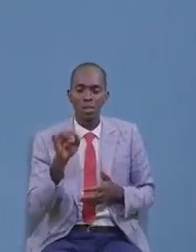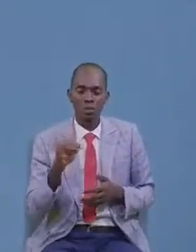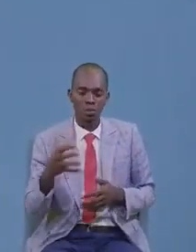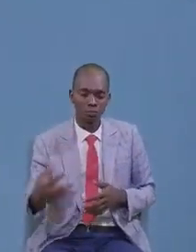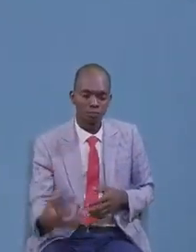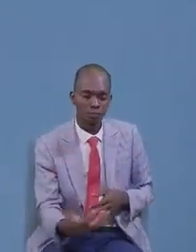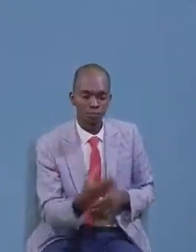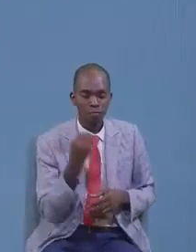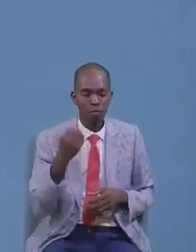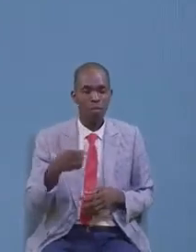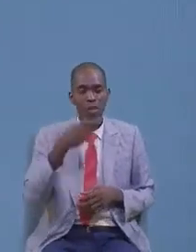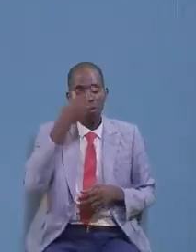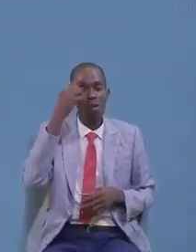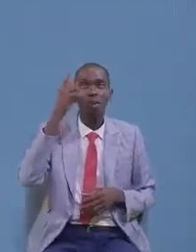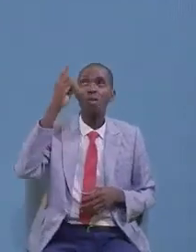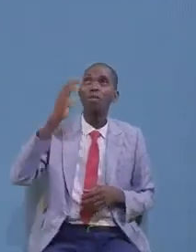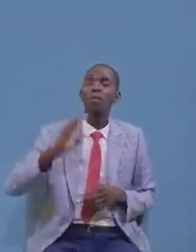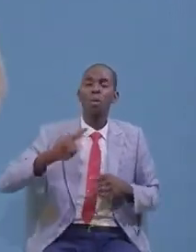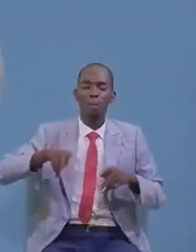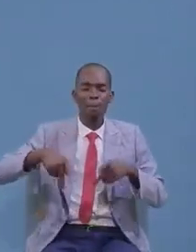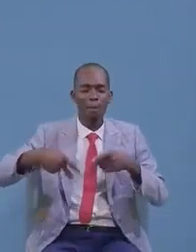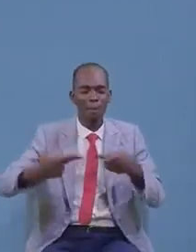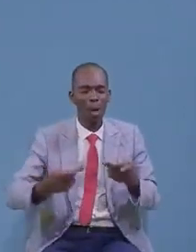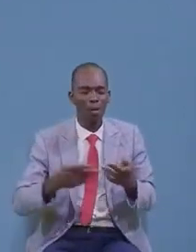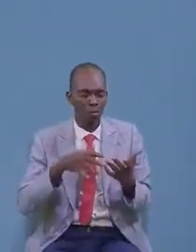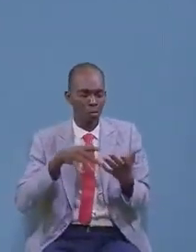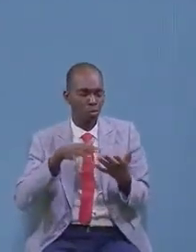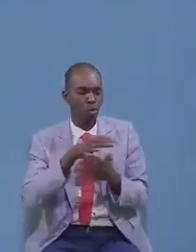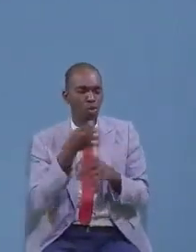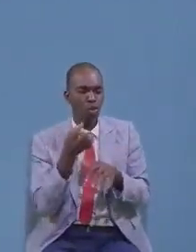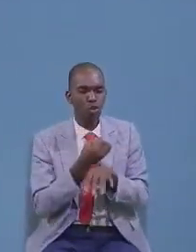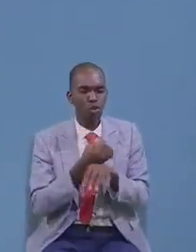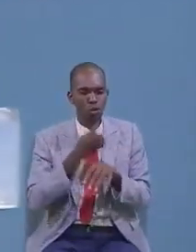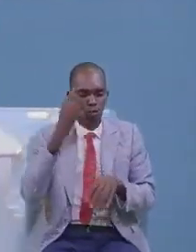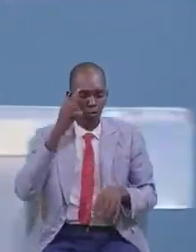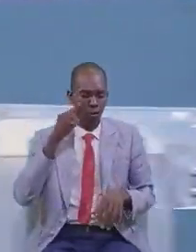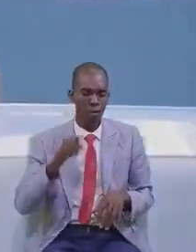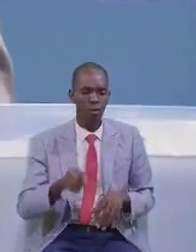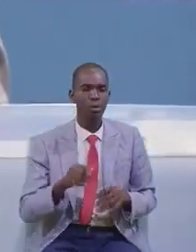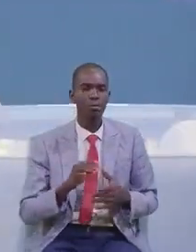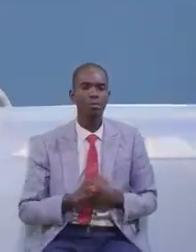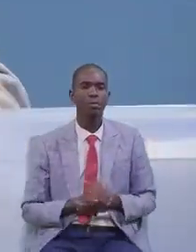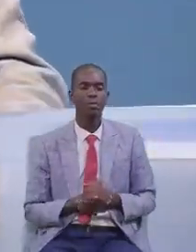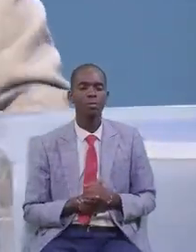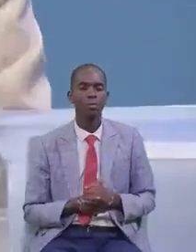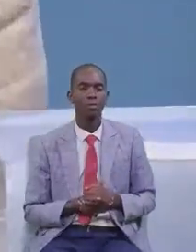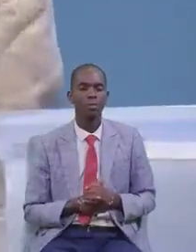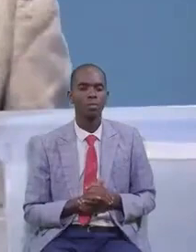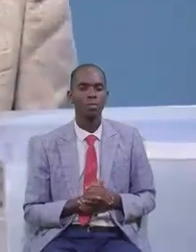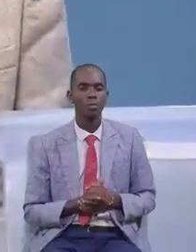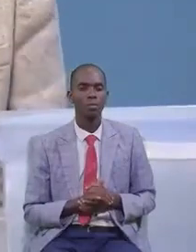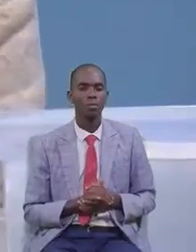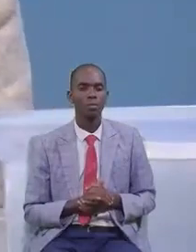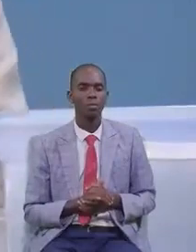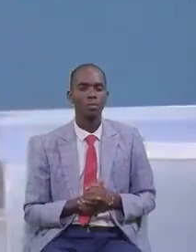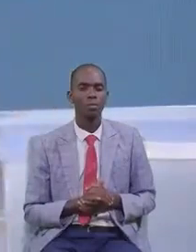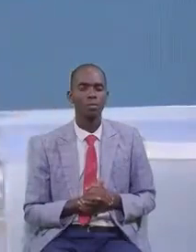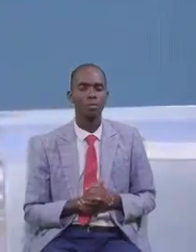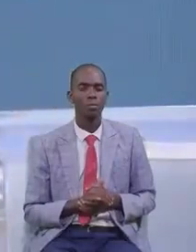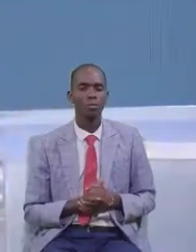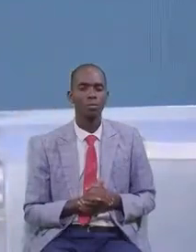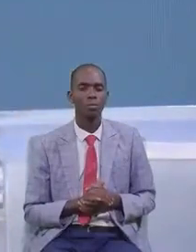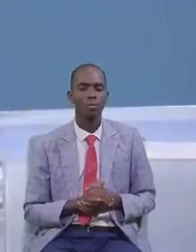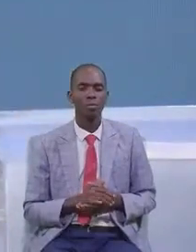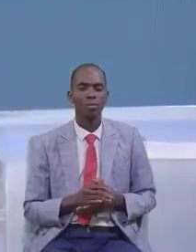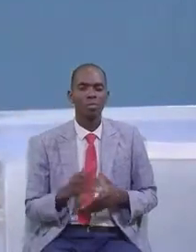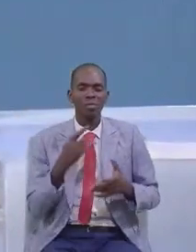God provided them for him. దేవుడే దావీదుకు 5 గులకరాళ్ళు అనుగ్రహించారు. David, దావీదు,